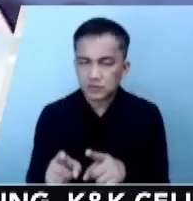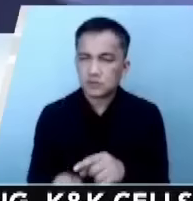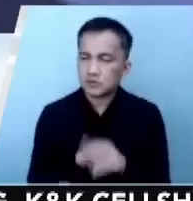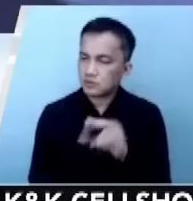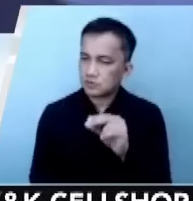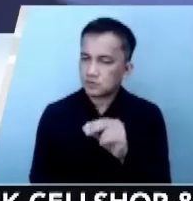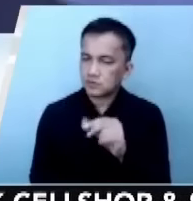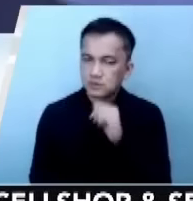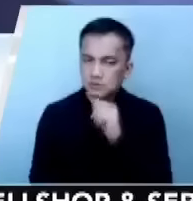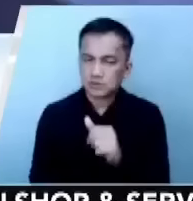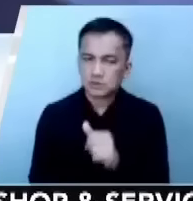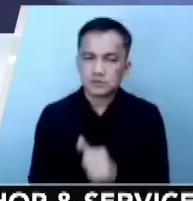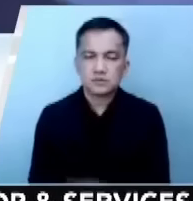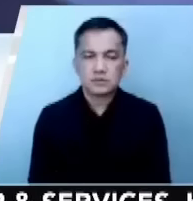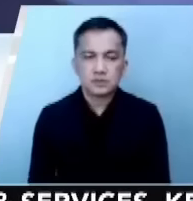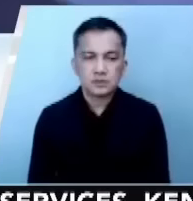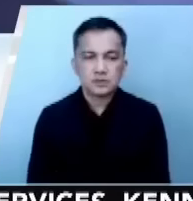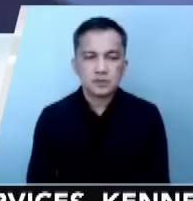work-related.